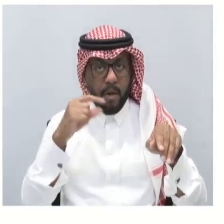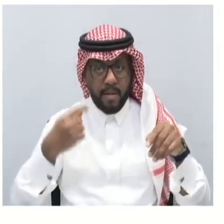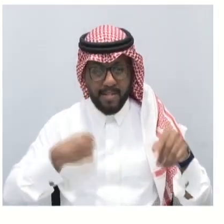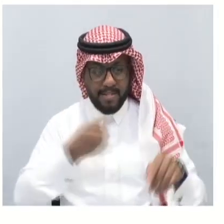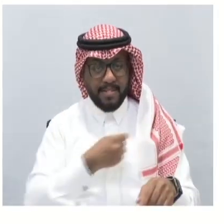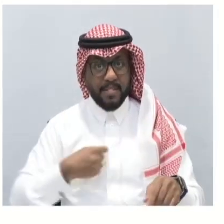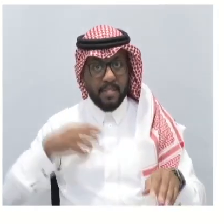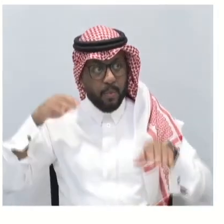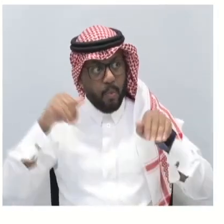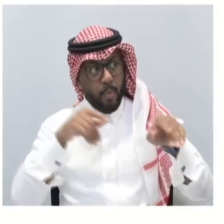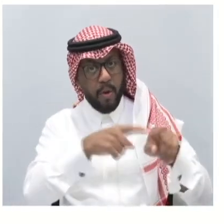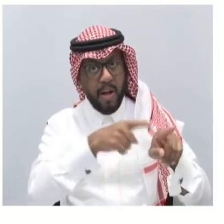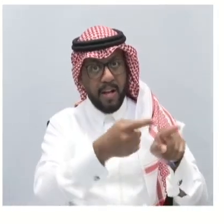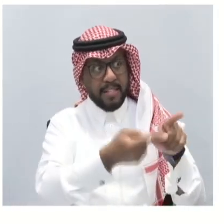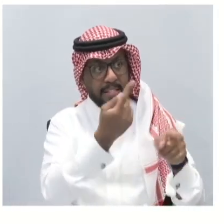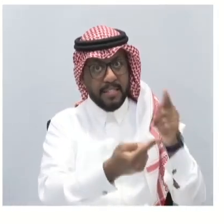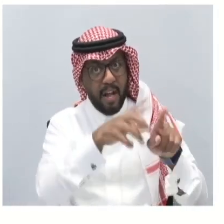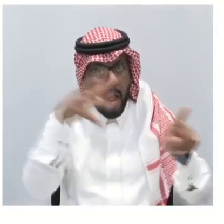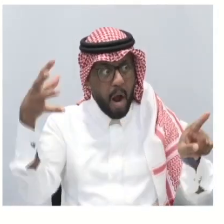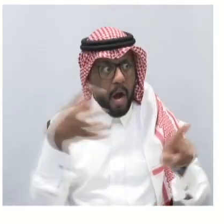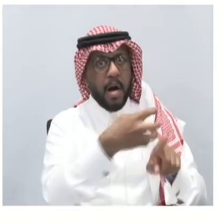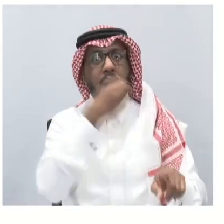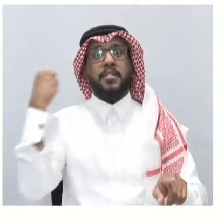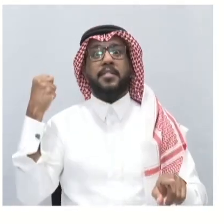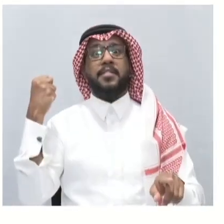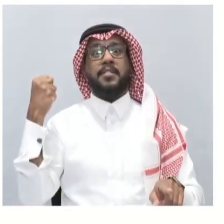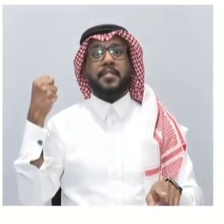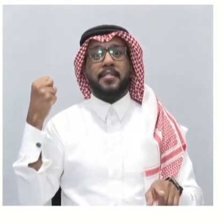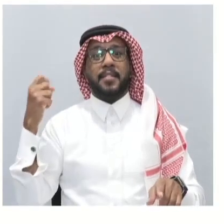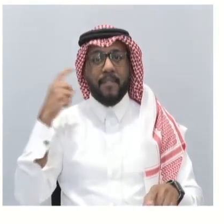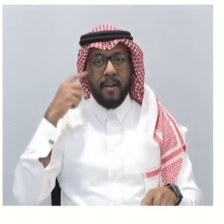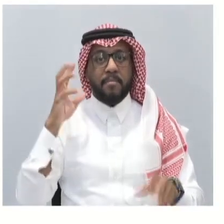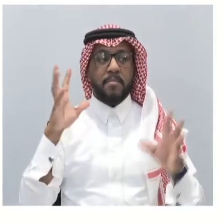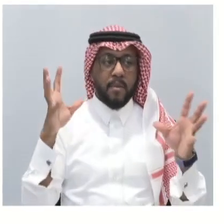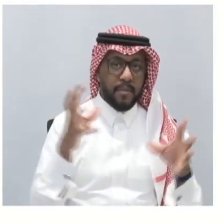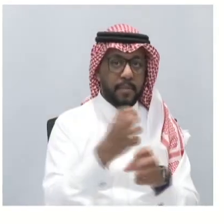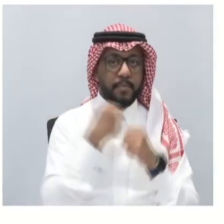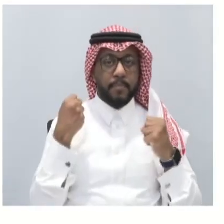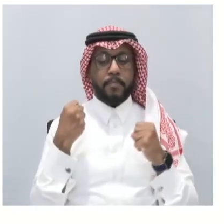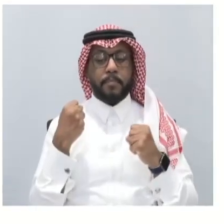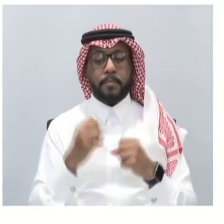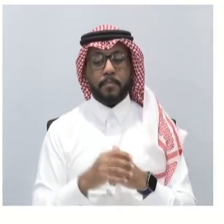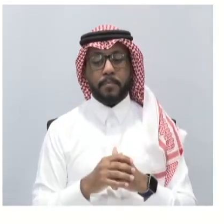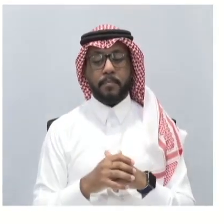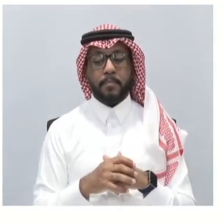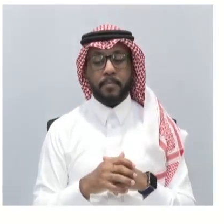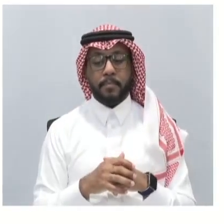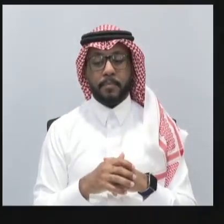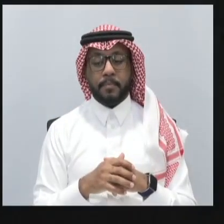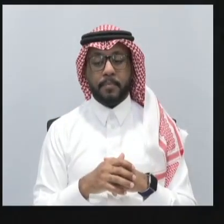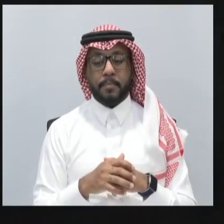انه يتغذى على اللحوم يبغى يلحق طبعا الغزال عشان يصطاده ويتغذى